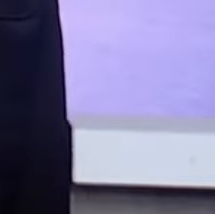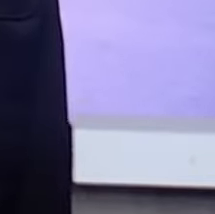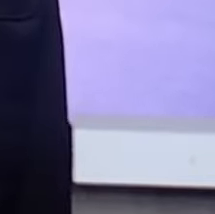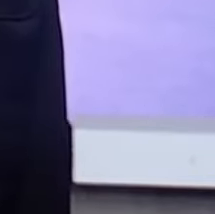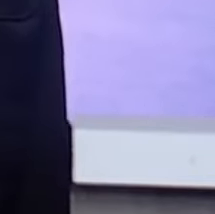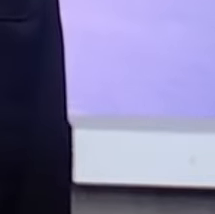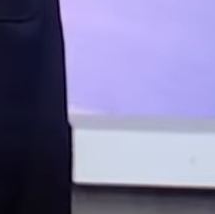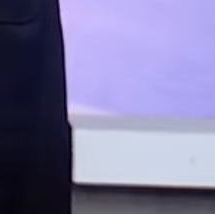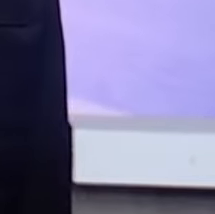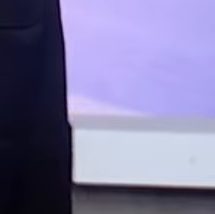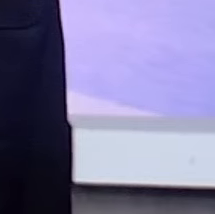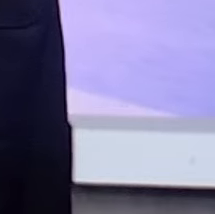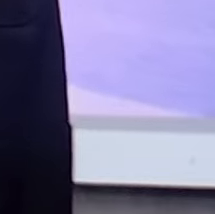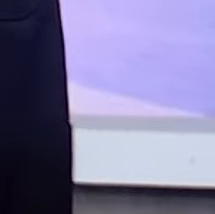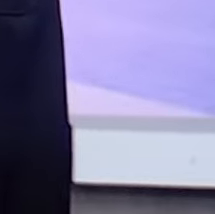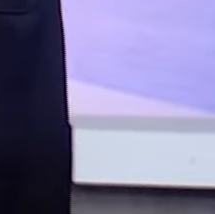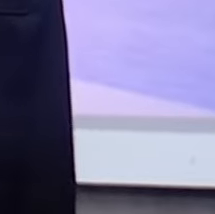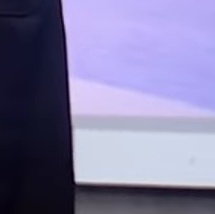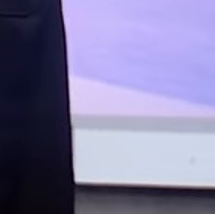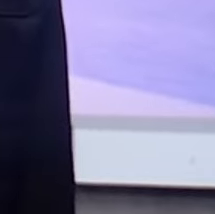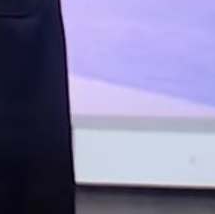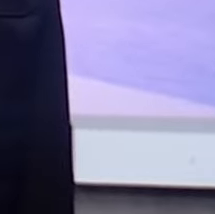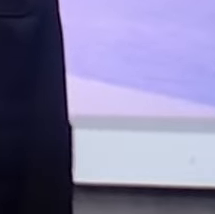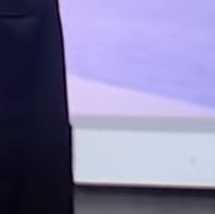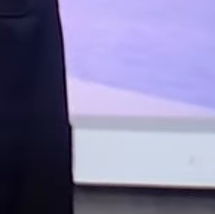sa YouTube at para sa mga kapuso abroad,